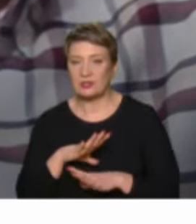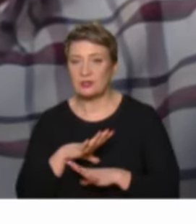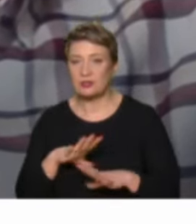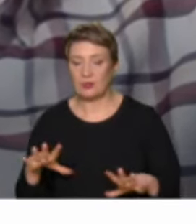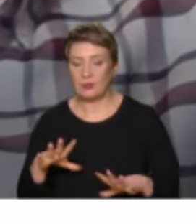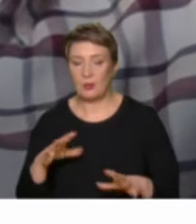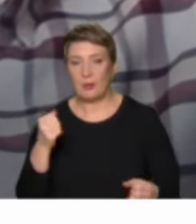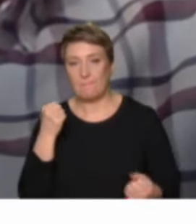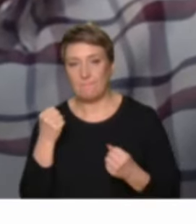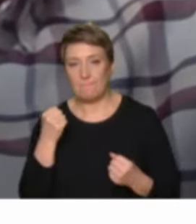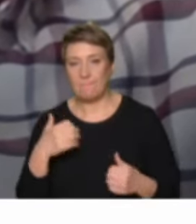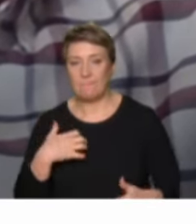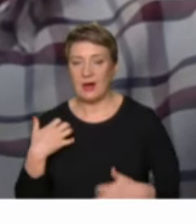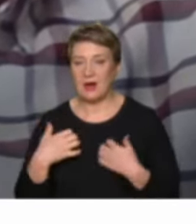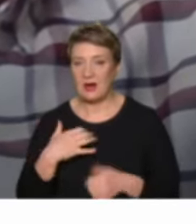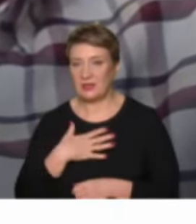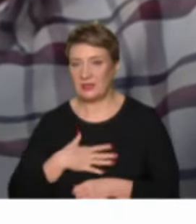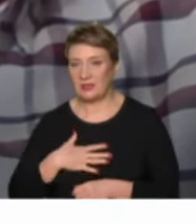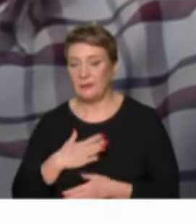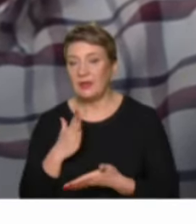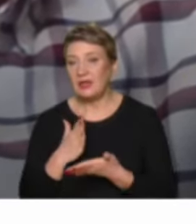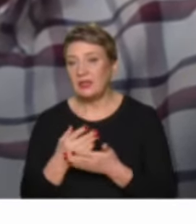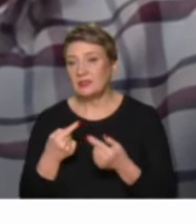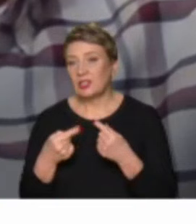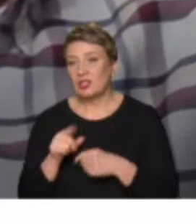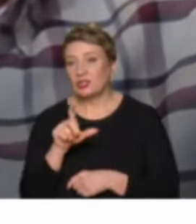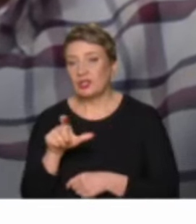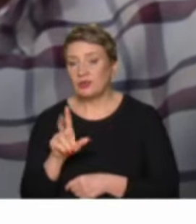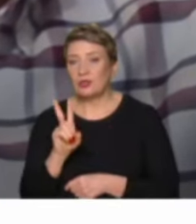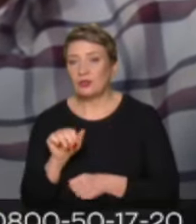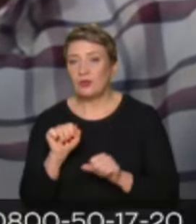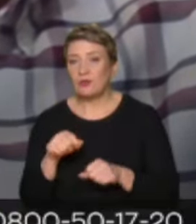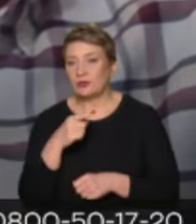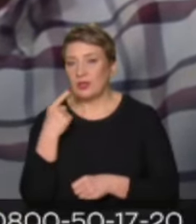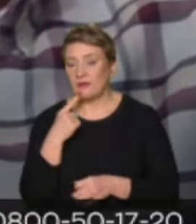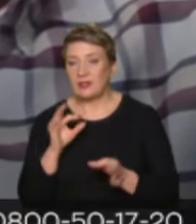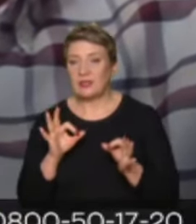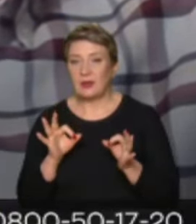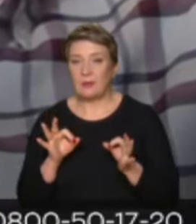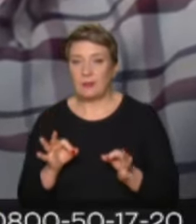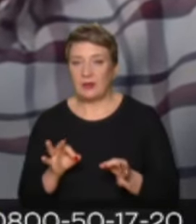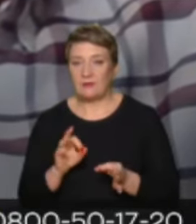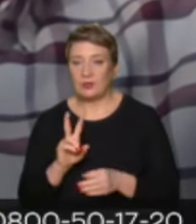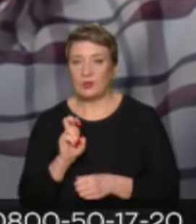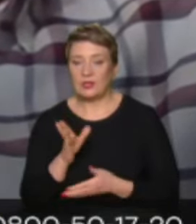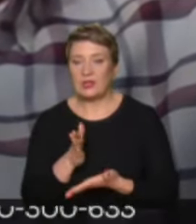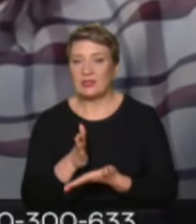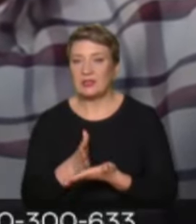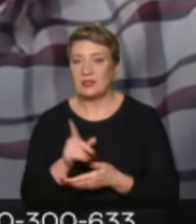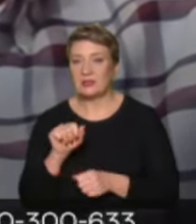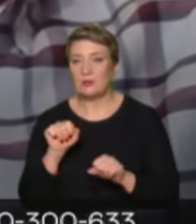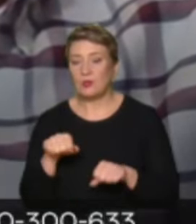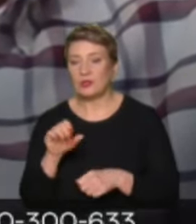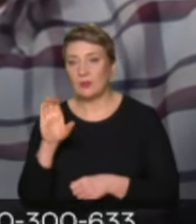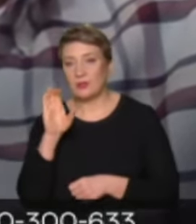панік. Але є інші люди, які можуть говорити правду, як воно є. До них можуть прислухатися,